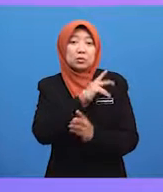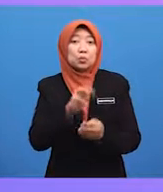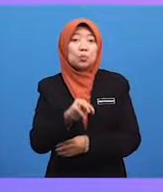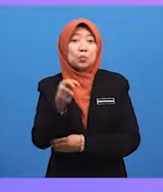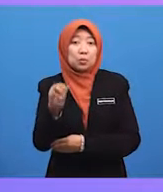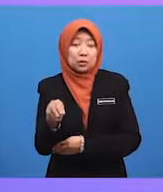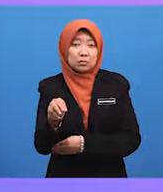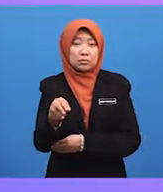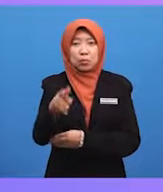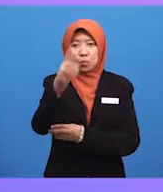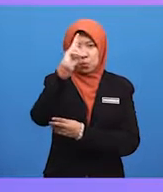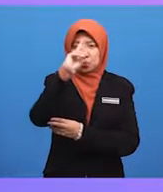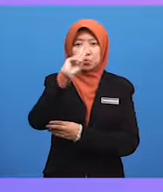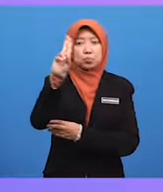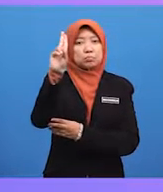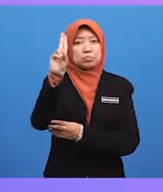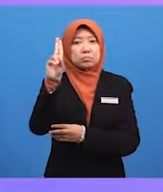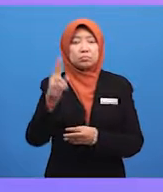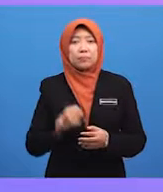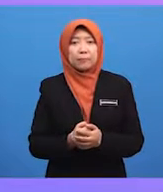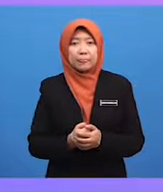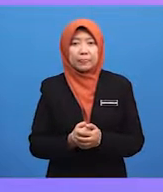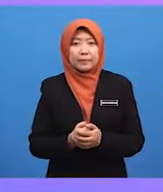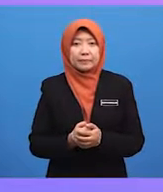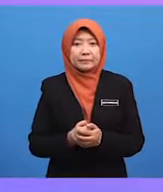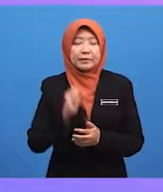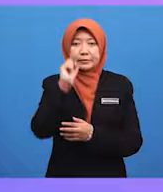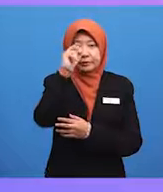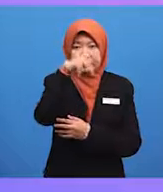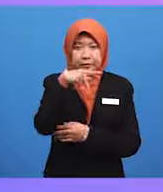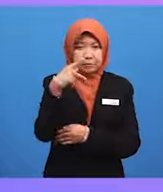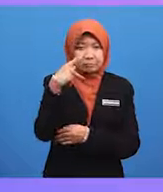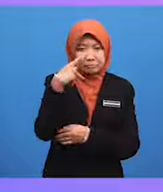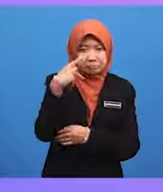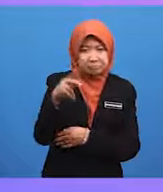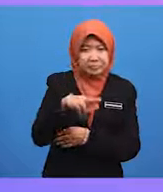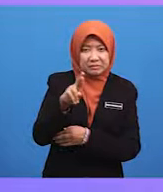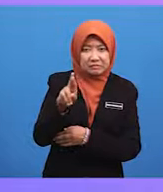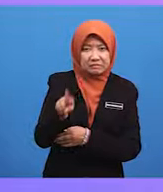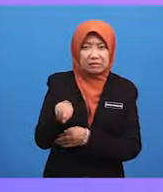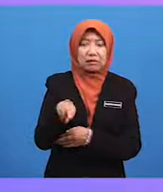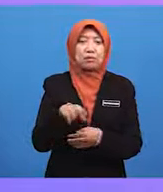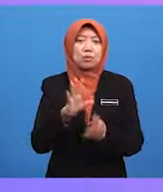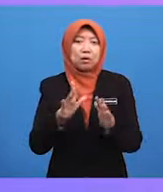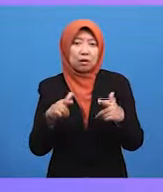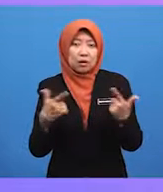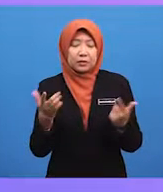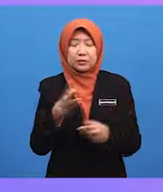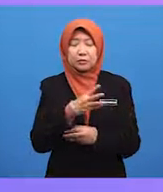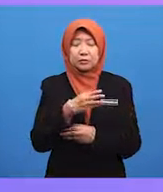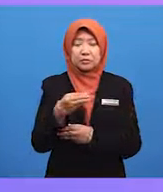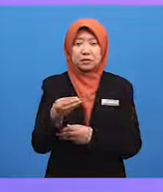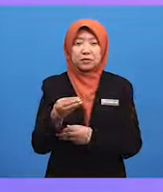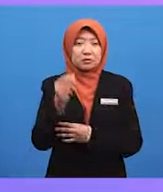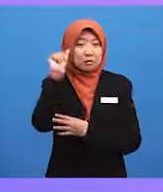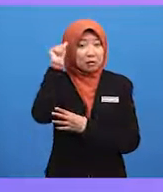kedua, ujub. Selain daripada riak, sikap memandang rendah kepada orang lain dan mengagumi diri sendiri